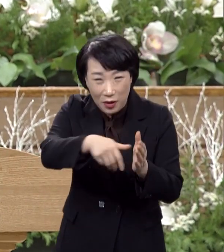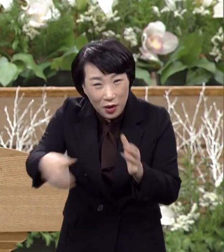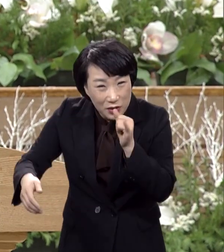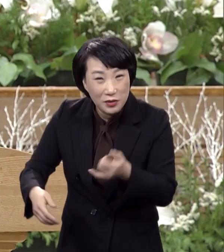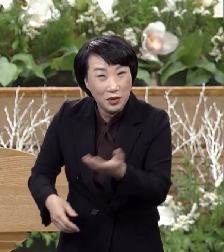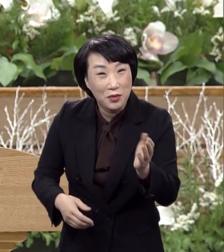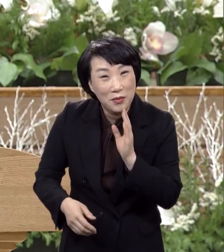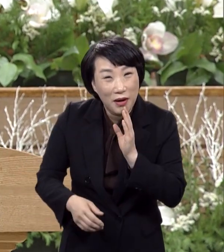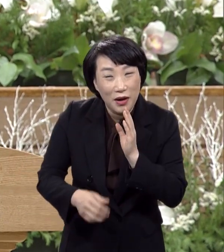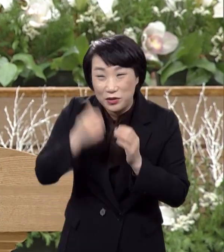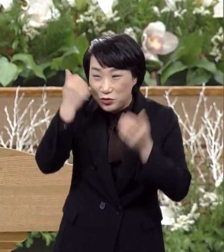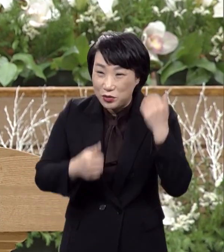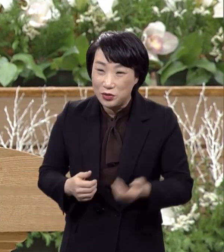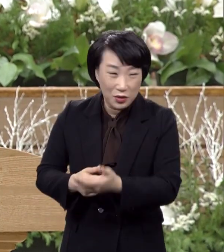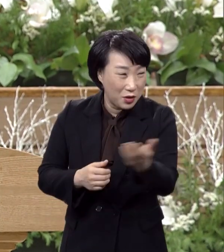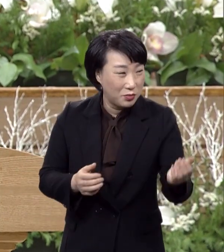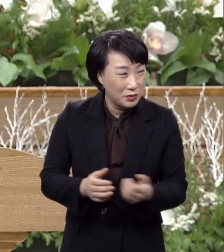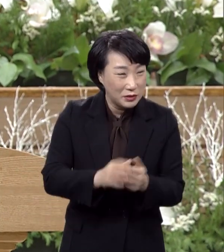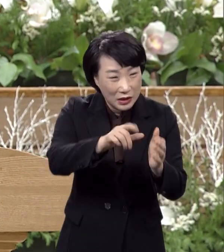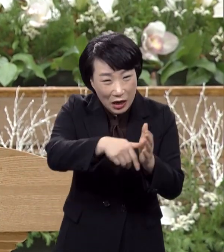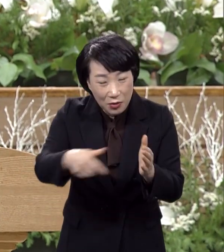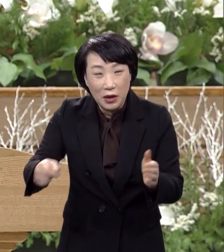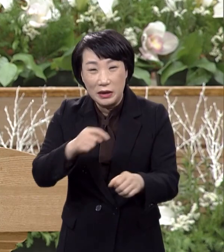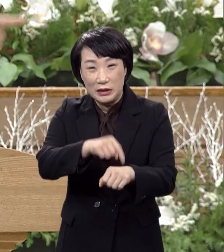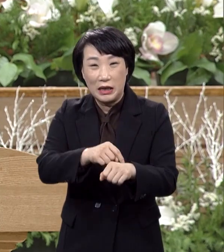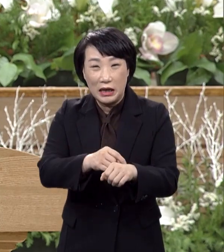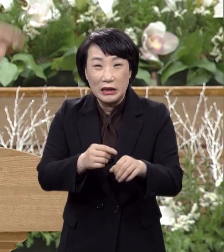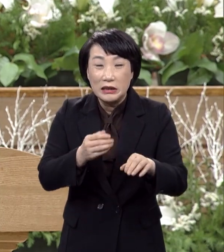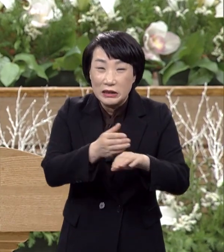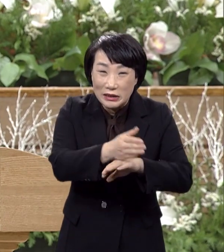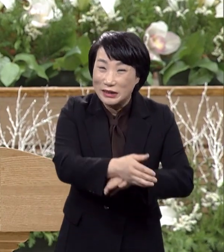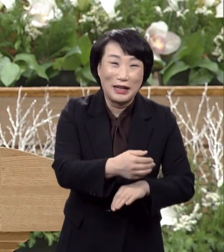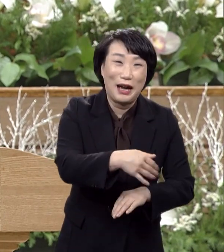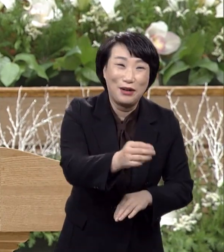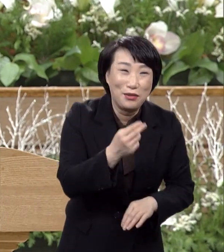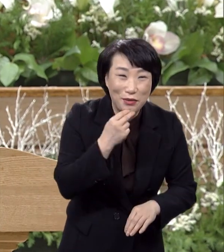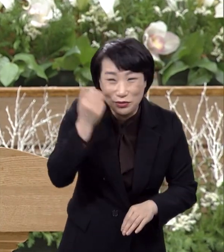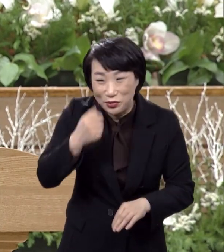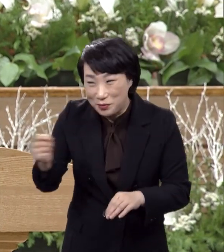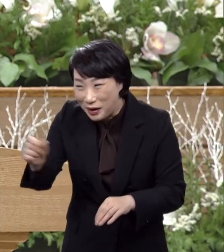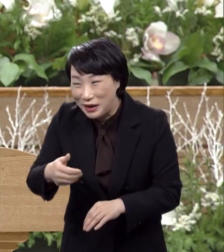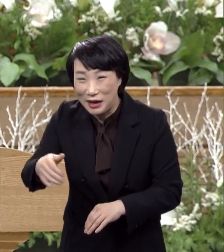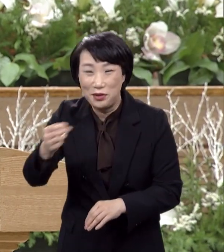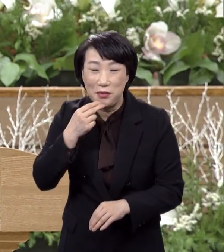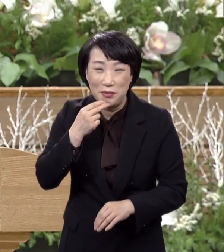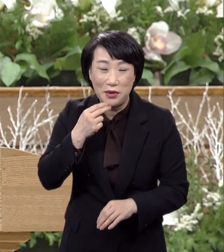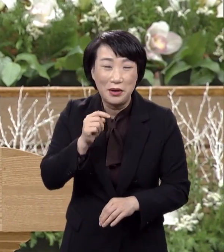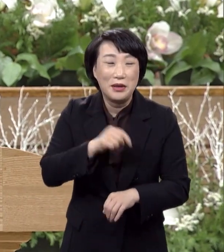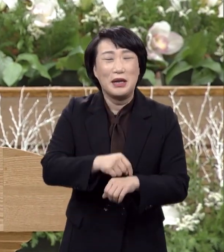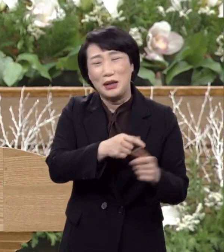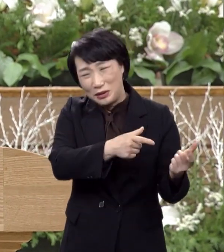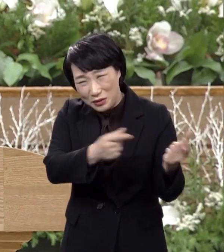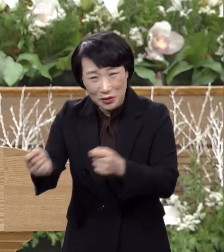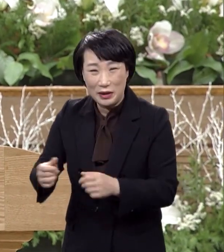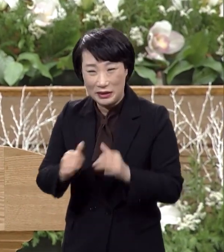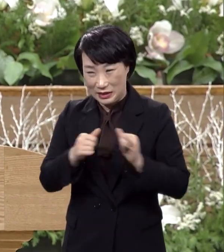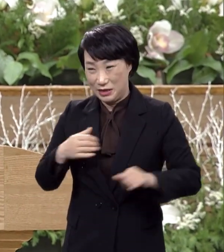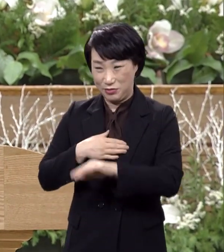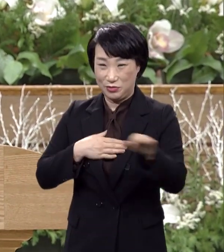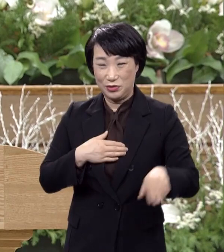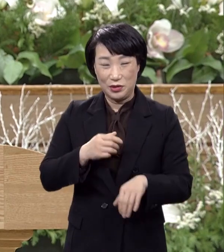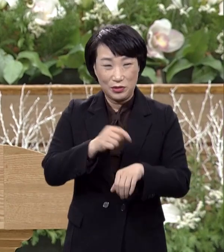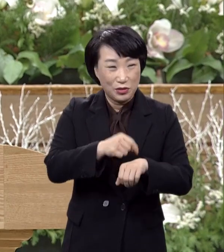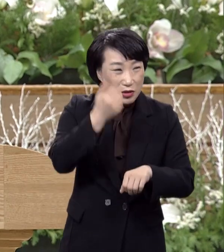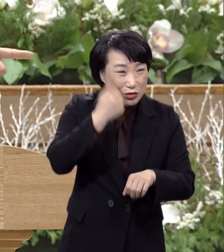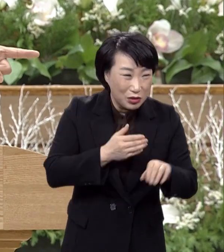누구에게도 세월은 속도가 줄어들지 않고 똑같은 속도로 가고 있고, 우리 인생도 어느 누구에게도 속도가 줄어들지